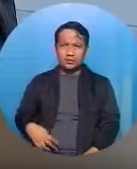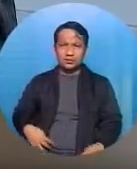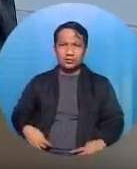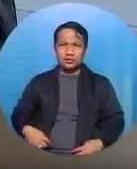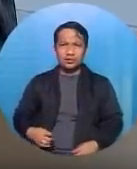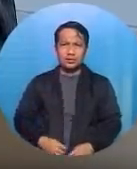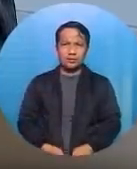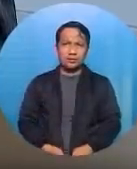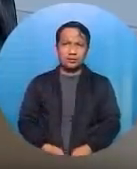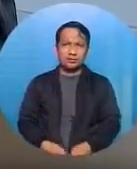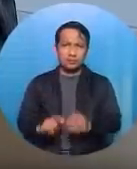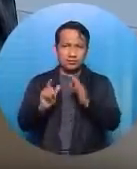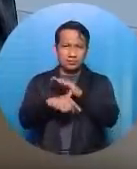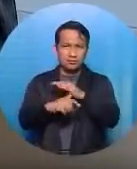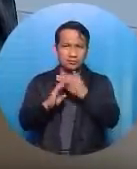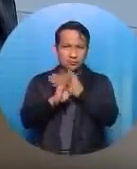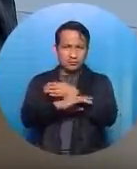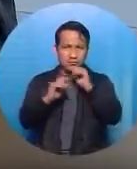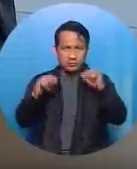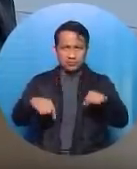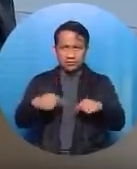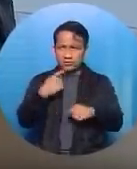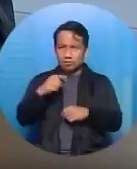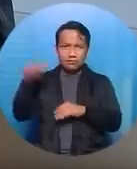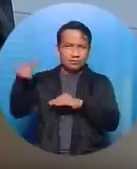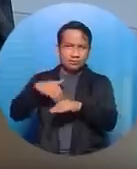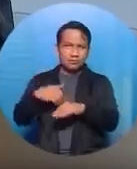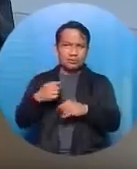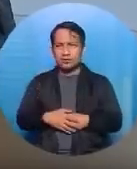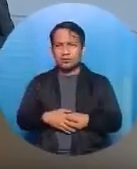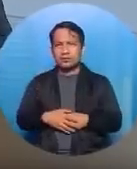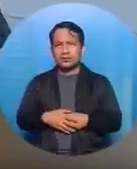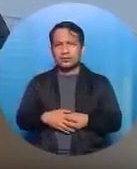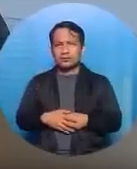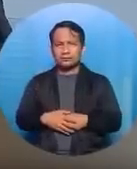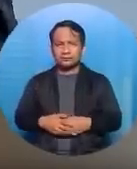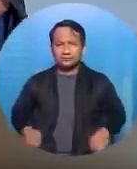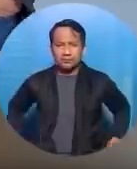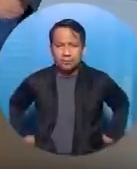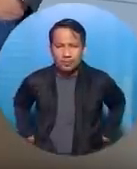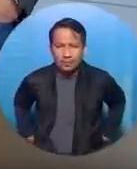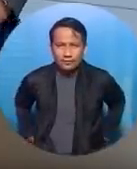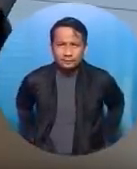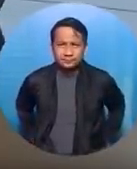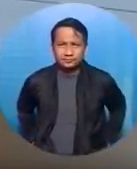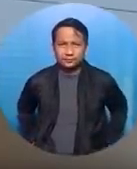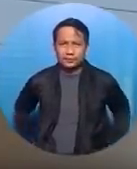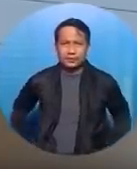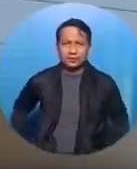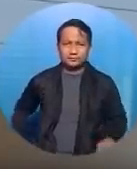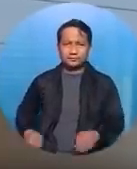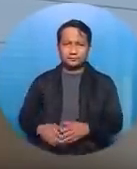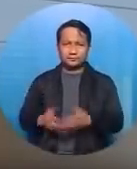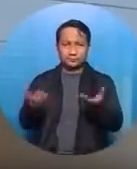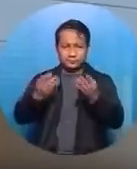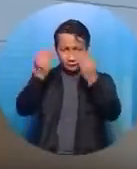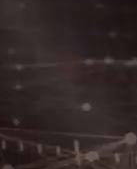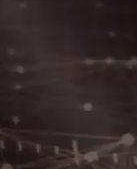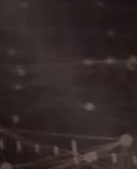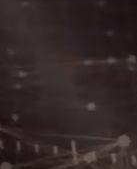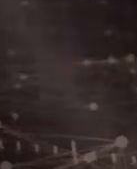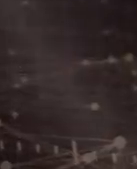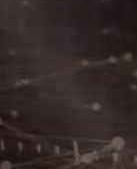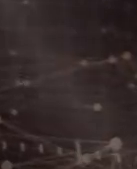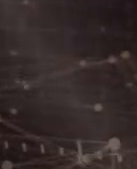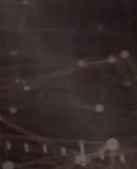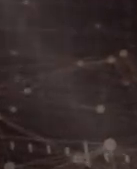po, maya-maya po. Pwede pong tawag na lang po ulit kayo. Patatawag ko po doon. Apo. Meron po kaming nasagap na impormasyon na si Mr. Masinahon daw